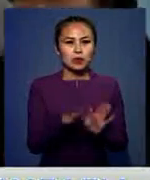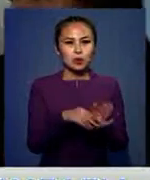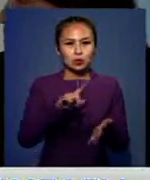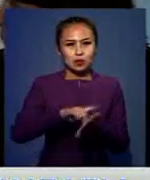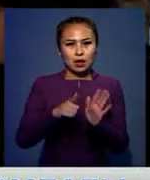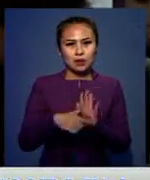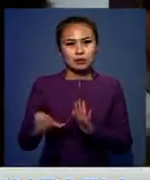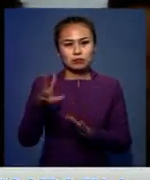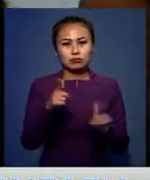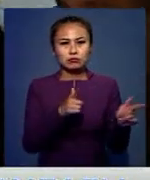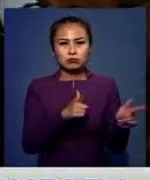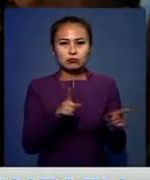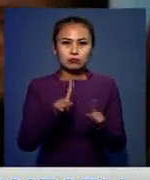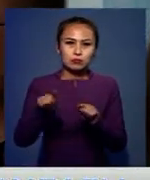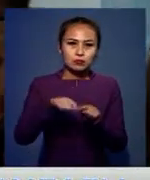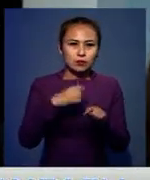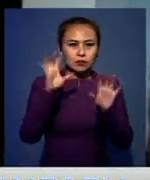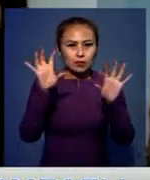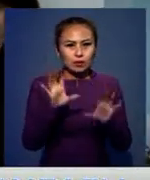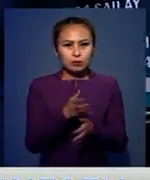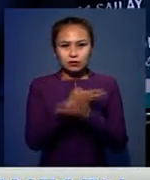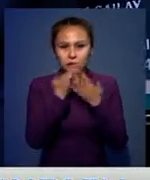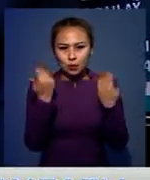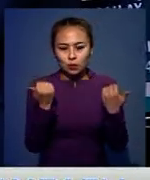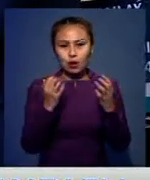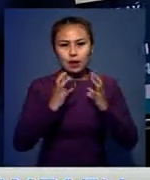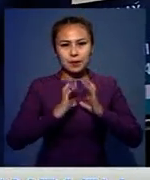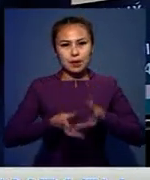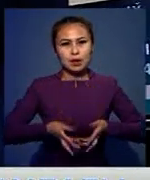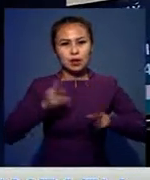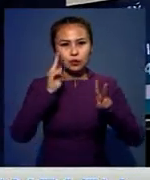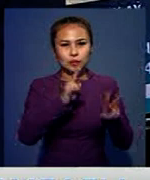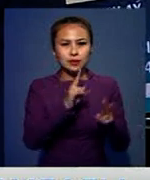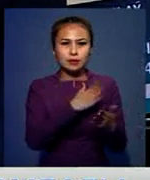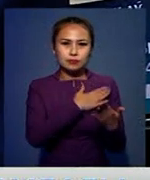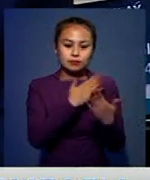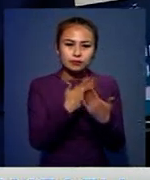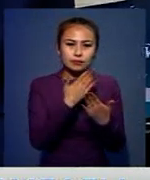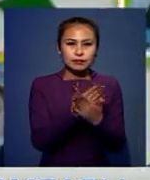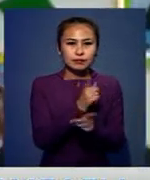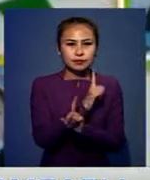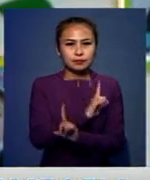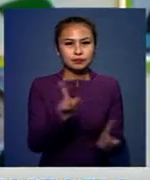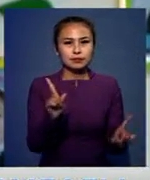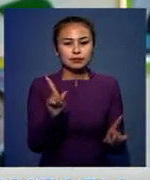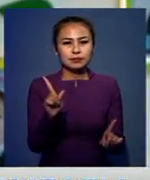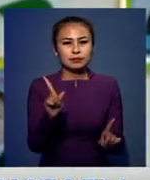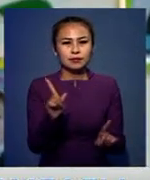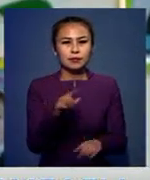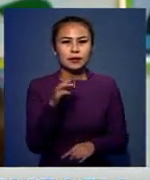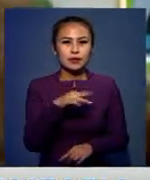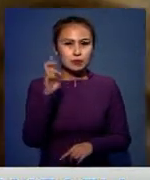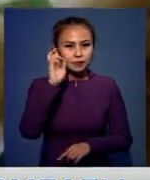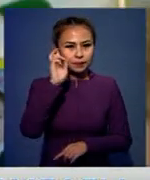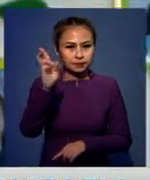беру учаскелерінде әзірге өрескел заң бұзушылықтар тіркелмеген. Халықаралық байқаушы сайлаушылардың белсенділігінде айрықша атап